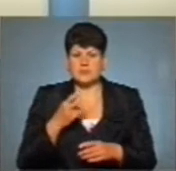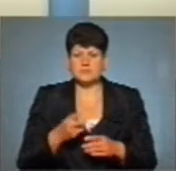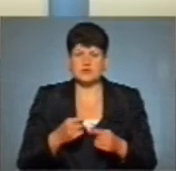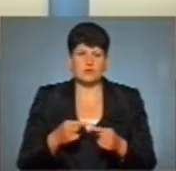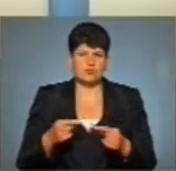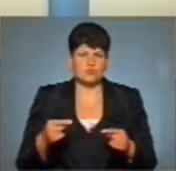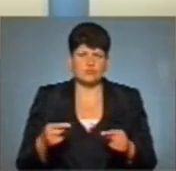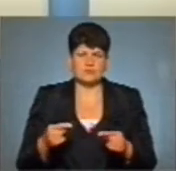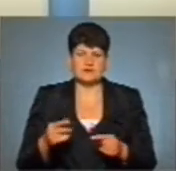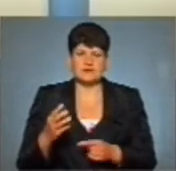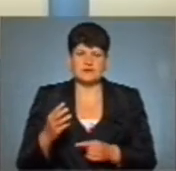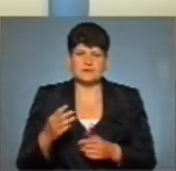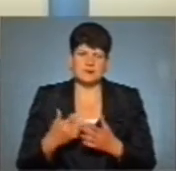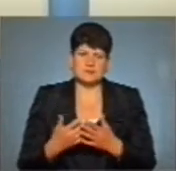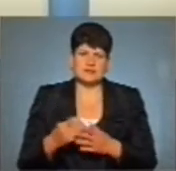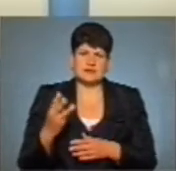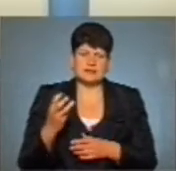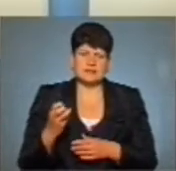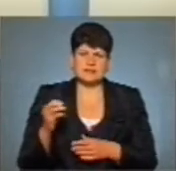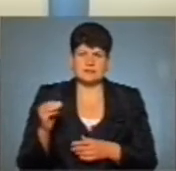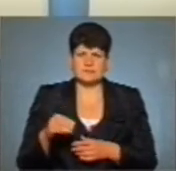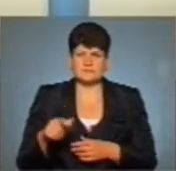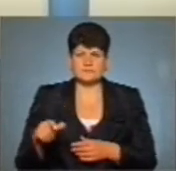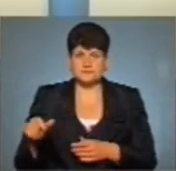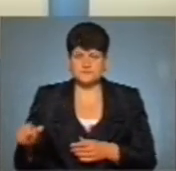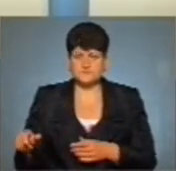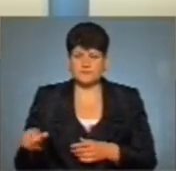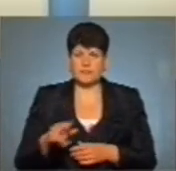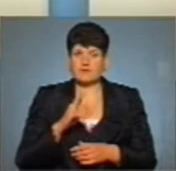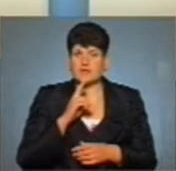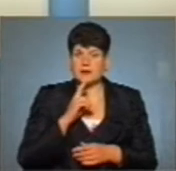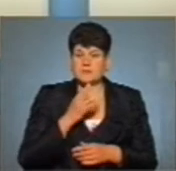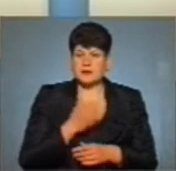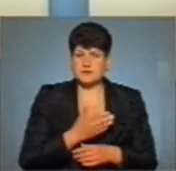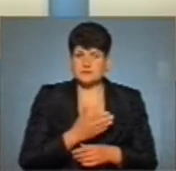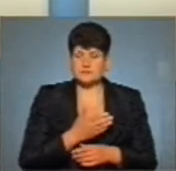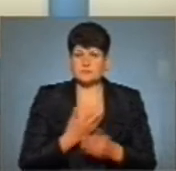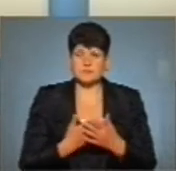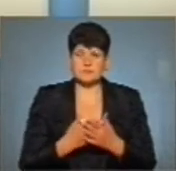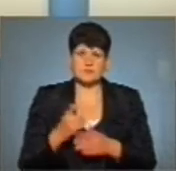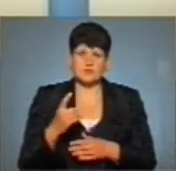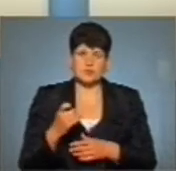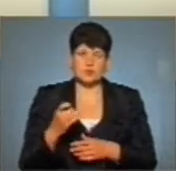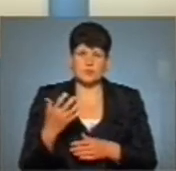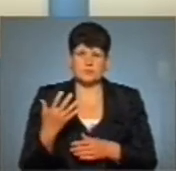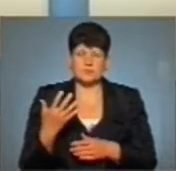будь-якому з варіантів біля 300 тисяч мешканців. В Кременецькому біля